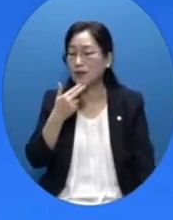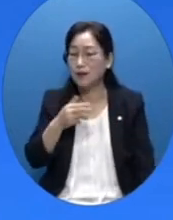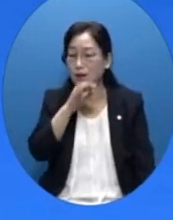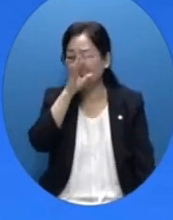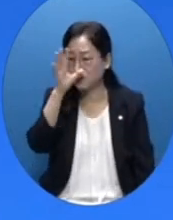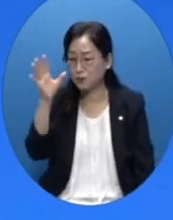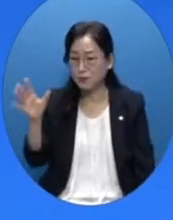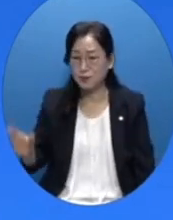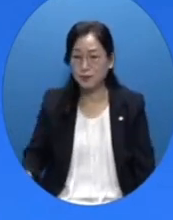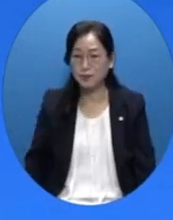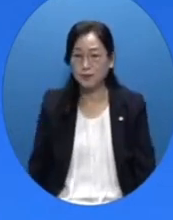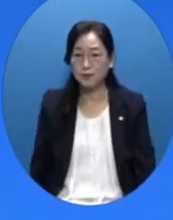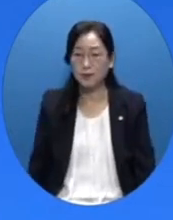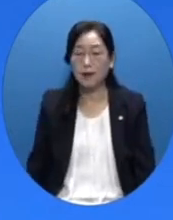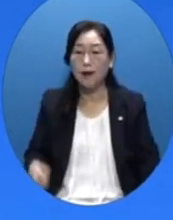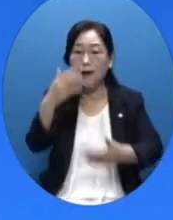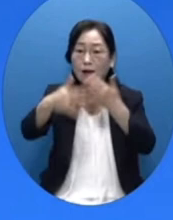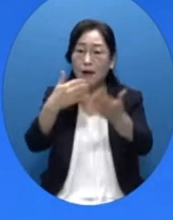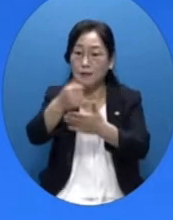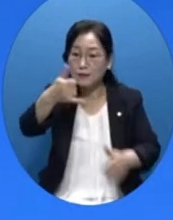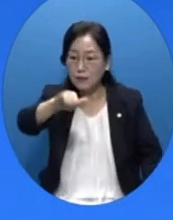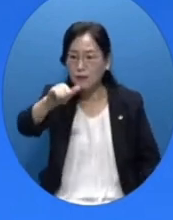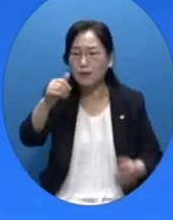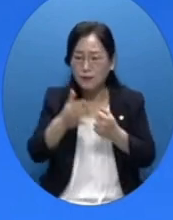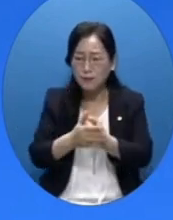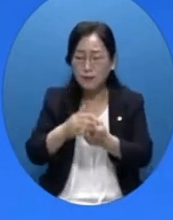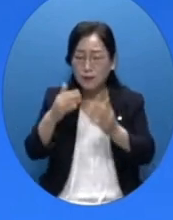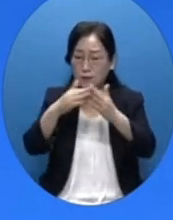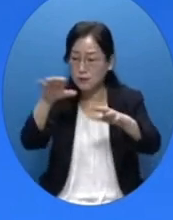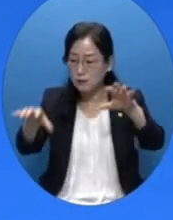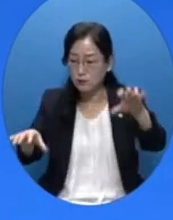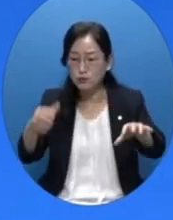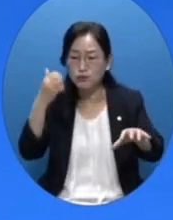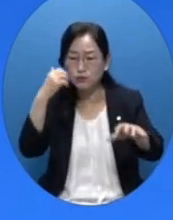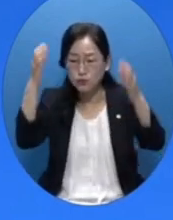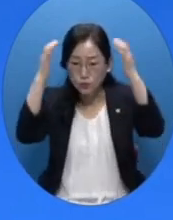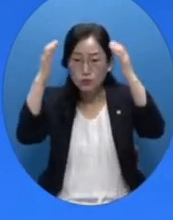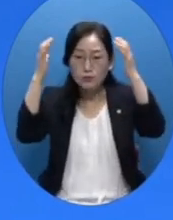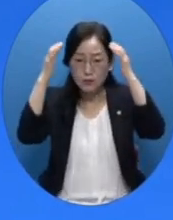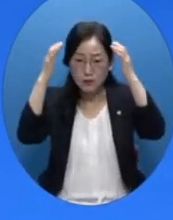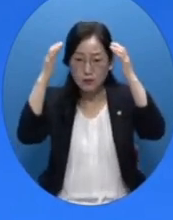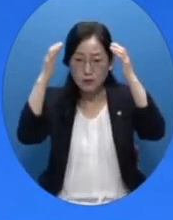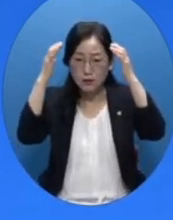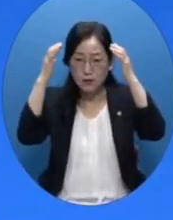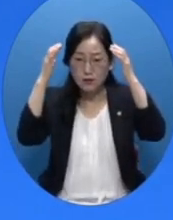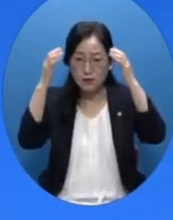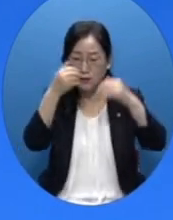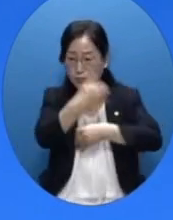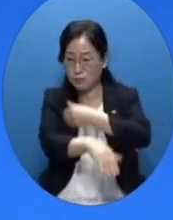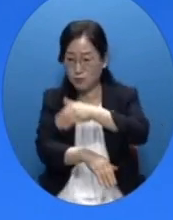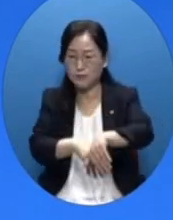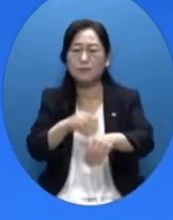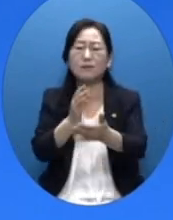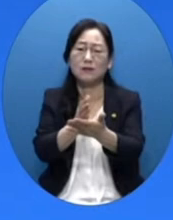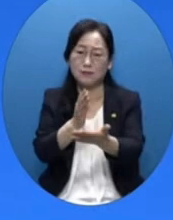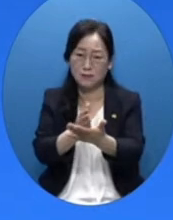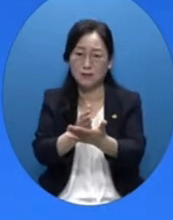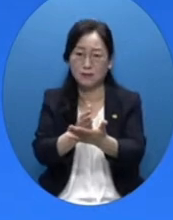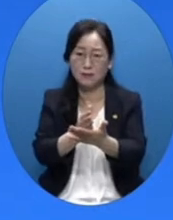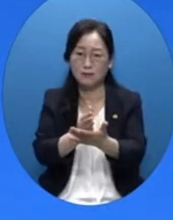버렸습니다 우리 은하 남자대로 유세 본 안돼서 무기 서버에 7 것이 아니라